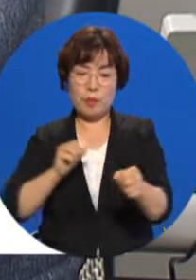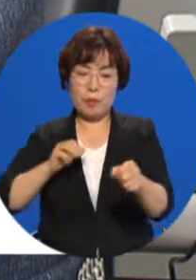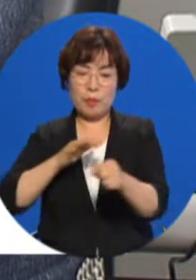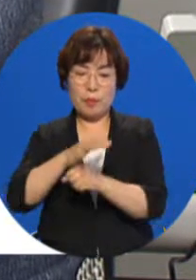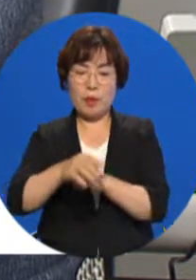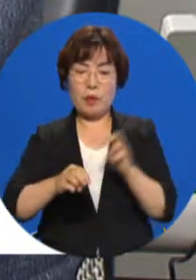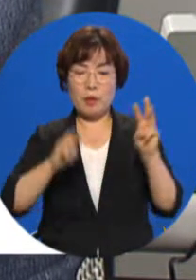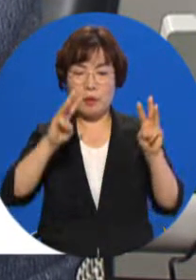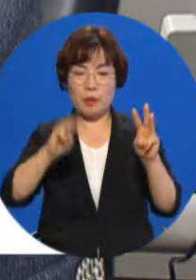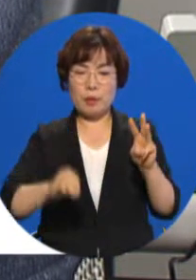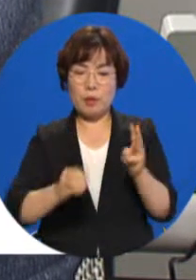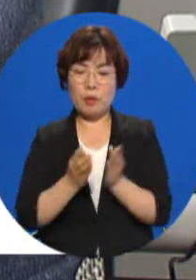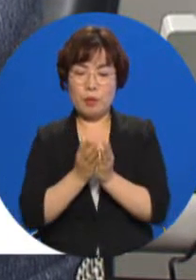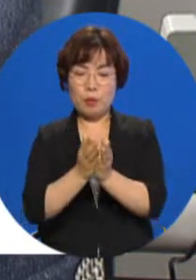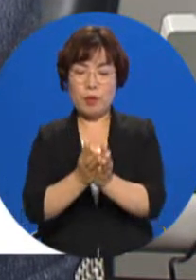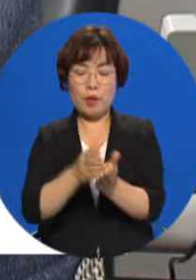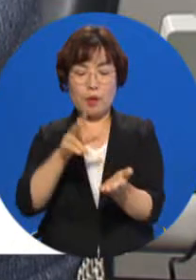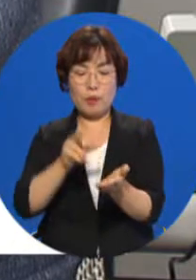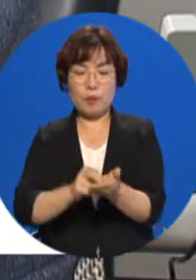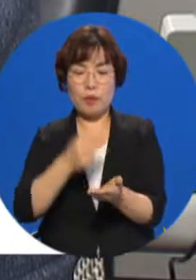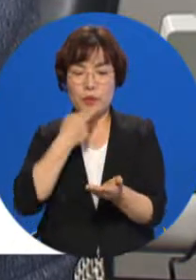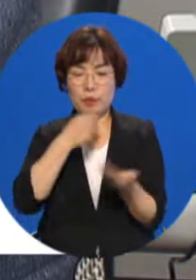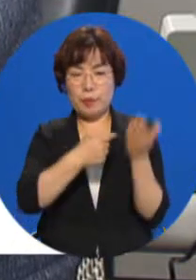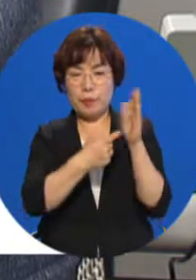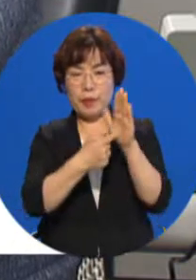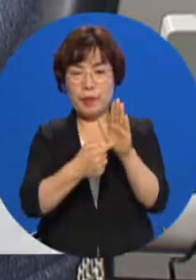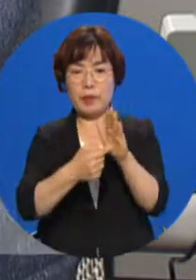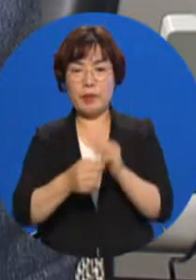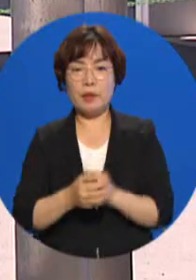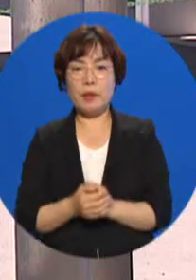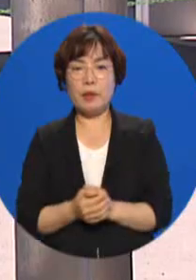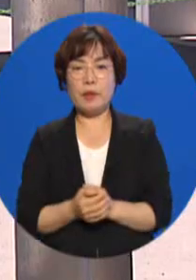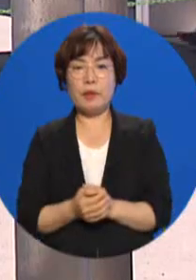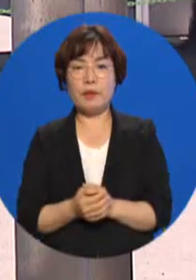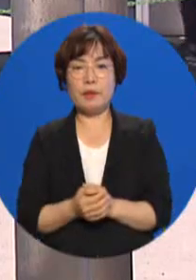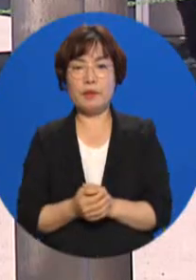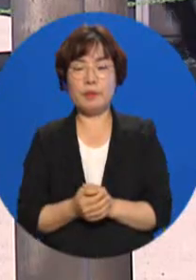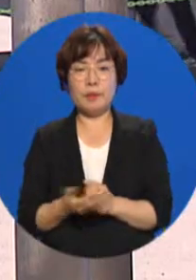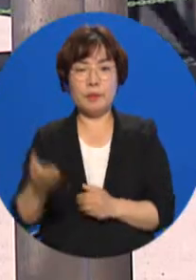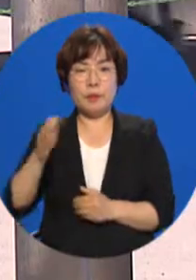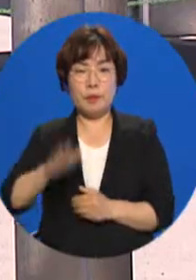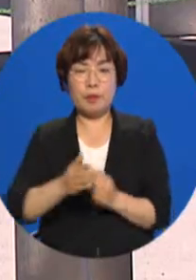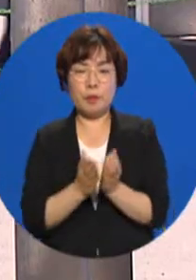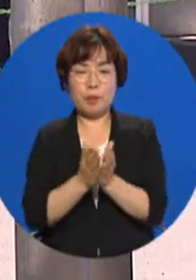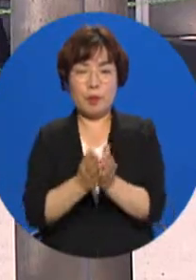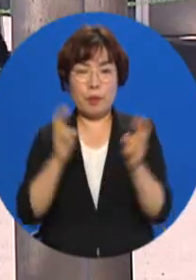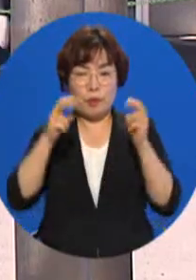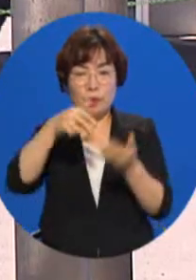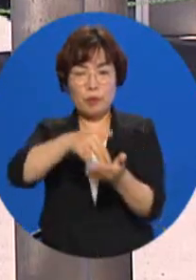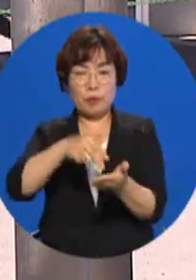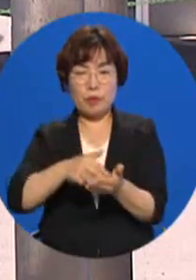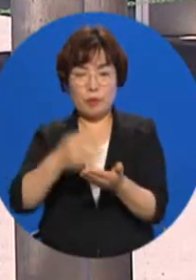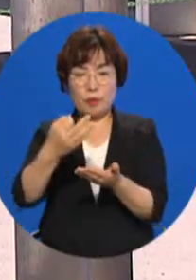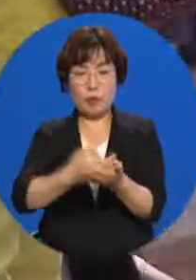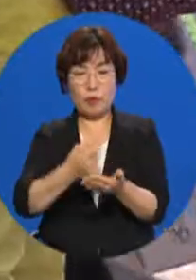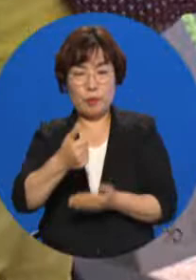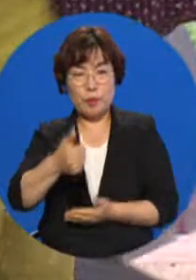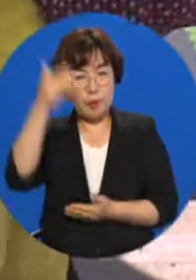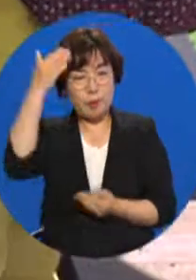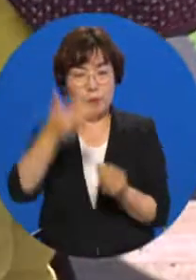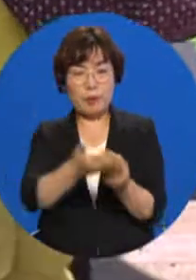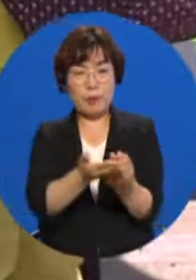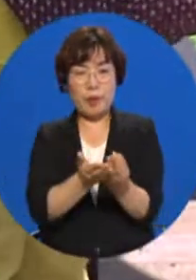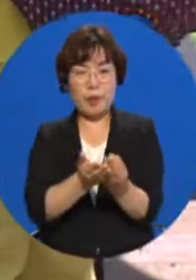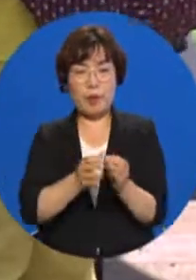한 3m의 조랑정지 조건으로 가지 않나 이렇게 생각하고 있습니다. 하지만 해운사가 수익이 적은 거문도